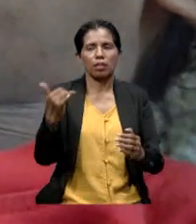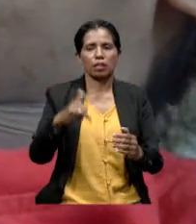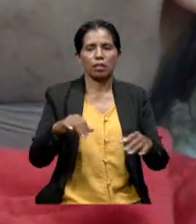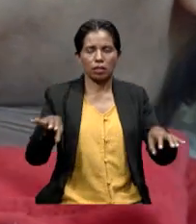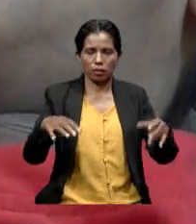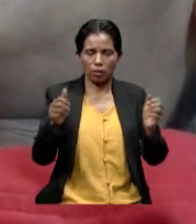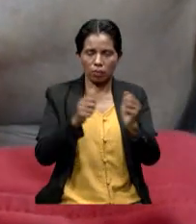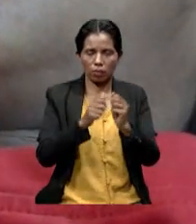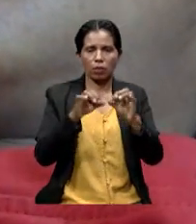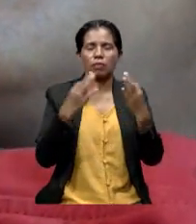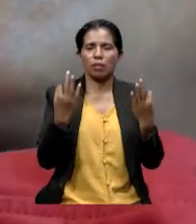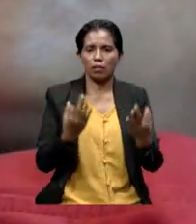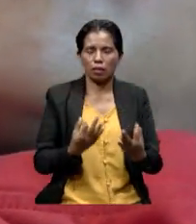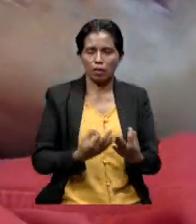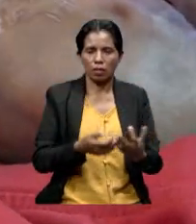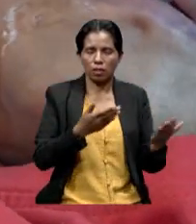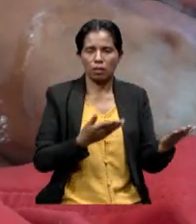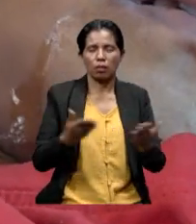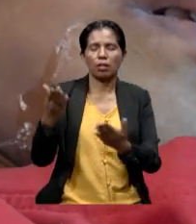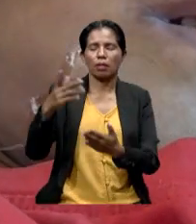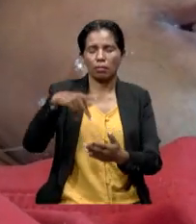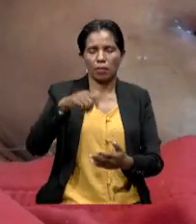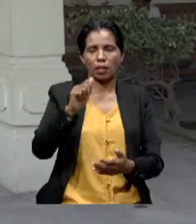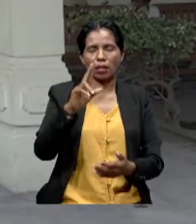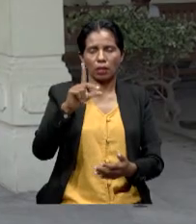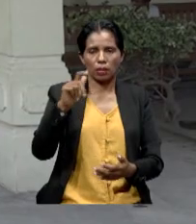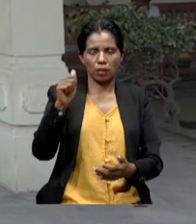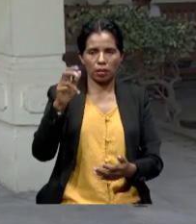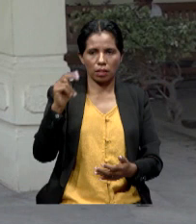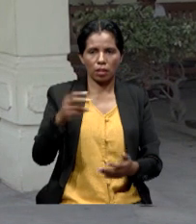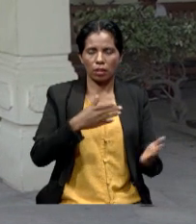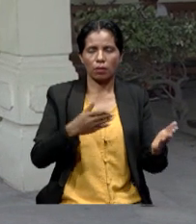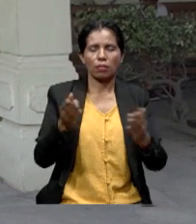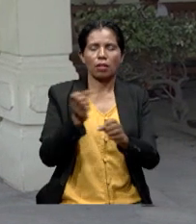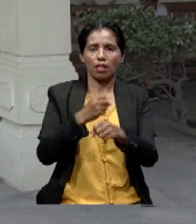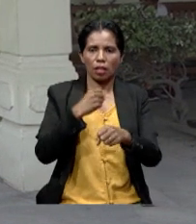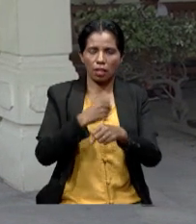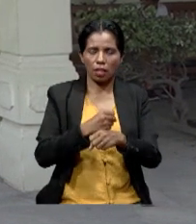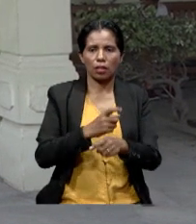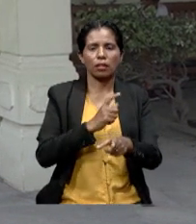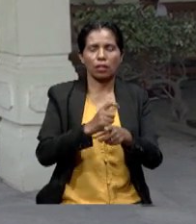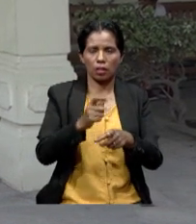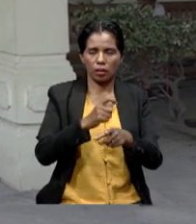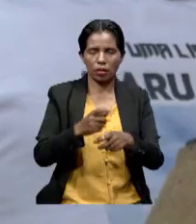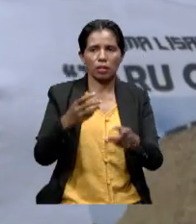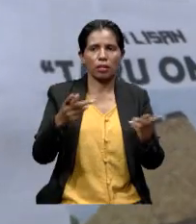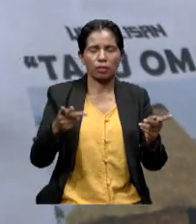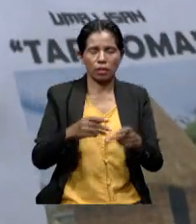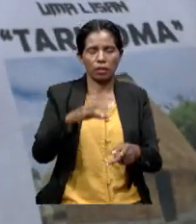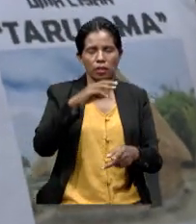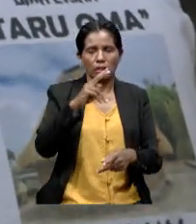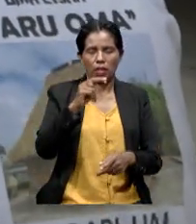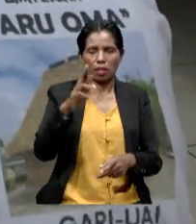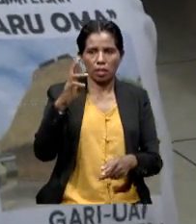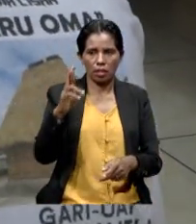coopera ho família, Lore Paulina, mai halo tratamento terapia, e a Centro Nacional